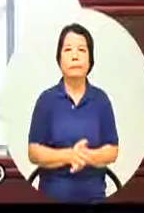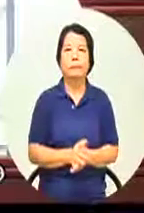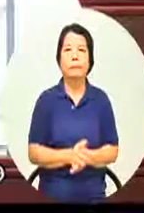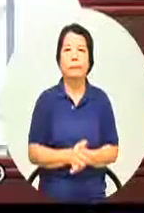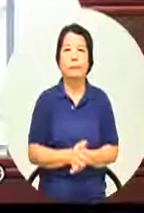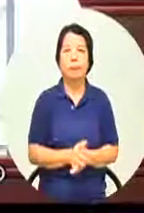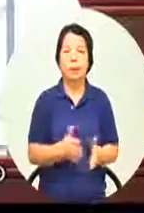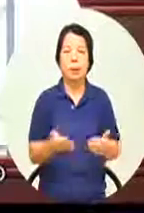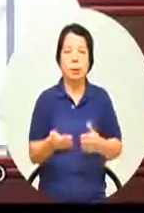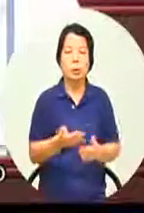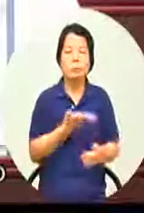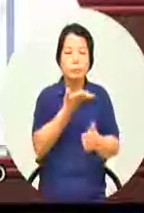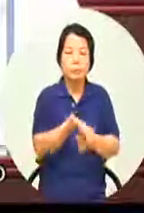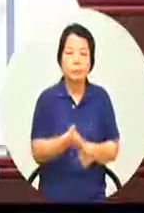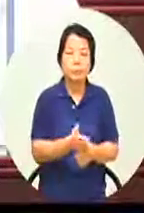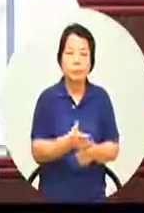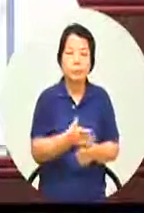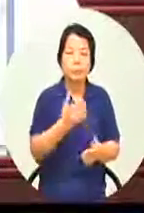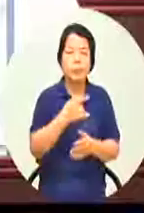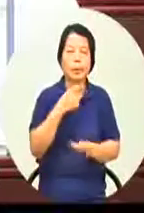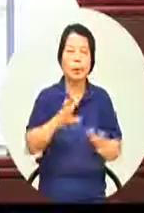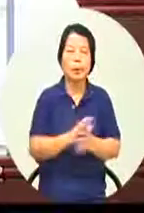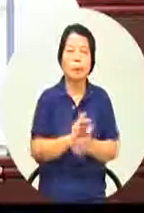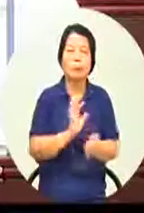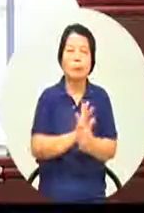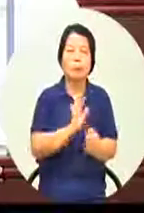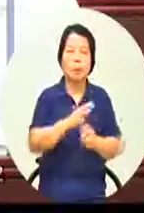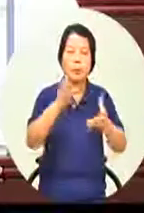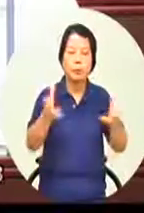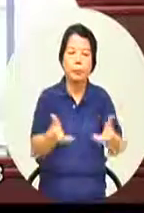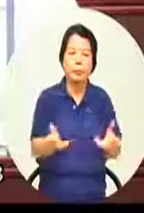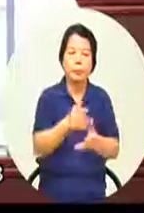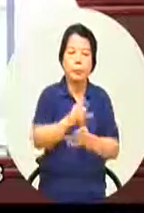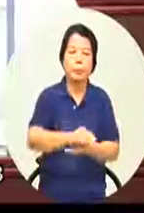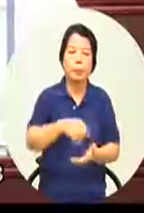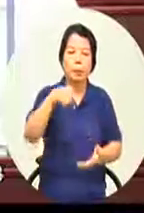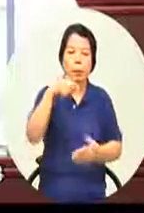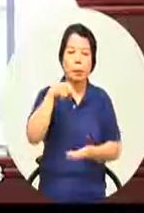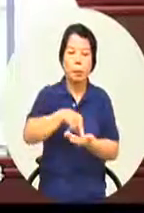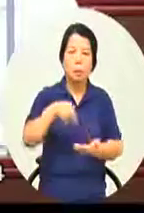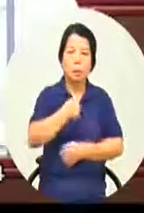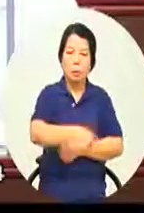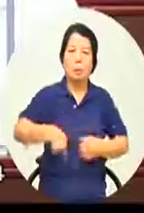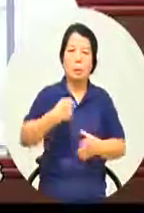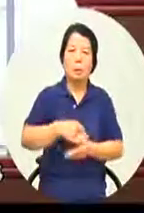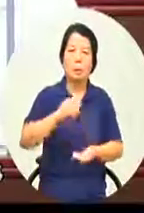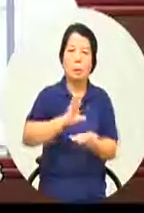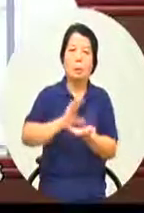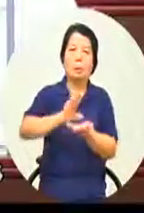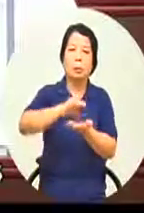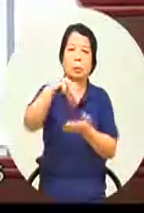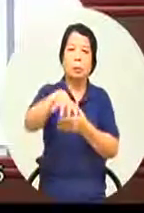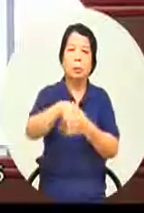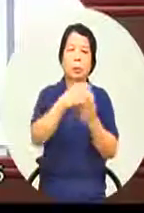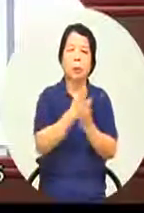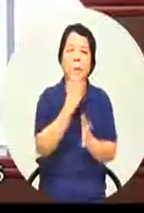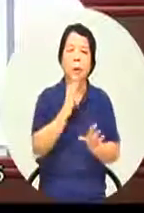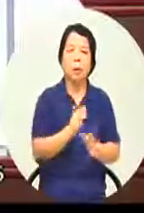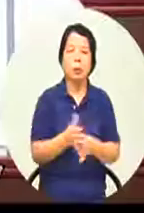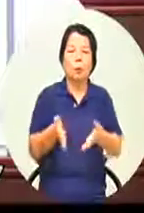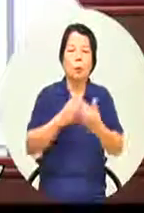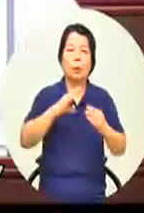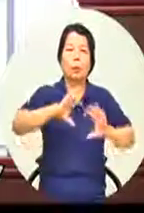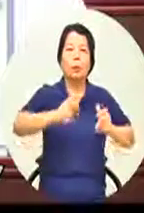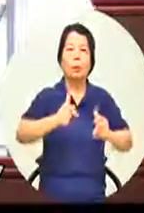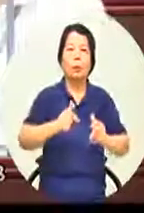够提供立体的停车空间。那么另外呢，附近的这个富国公有停车场呢，这个是捷运局